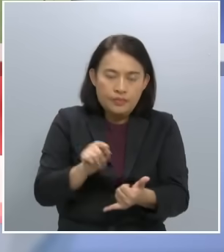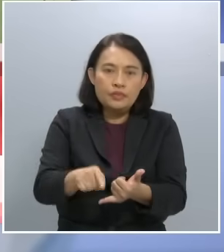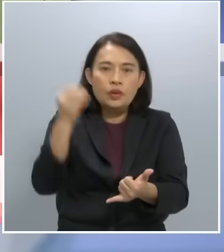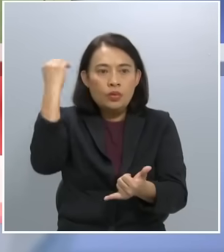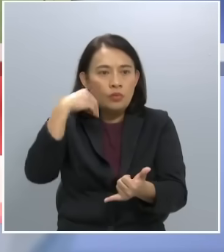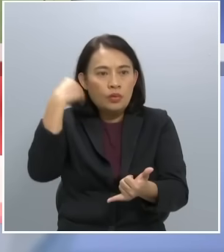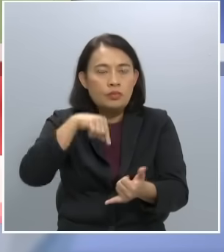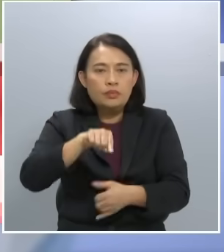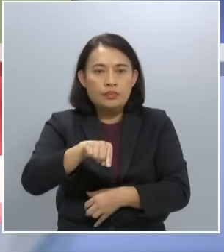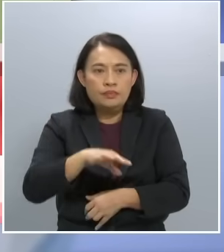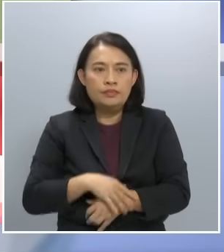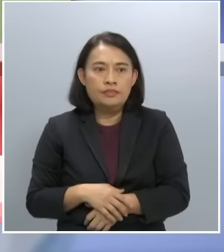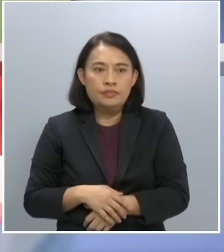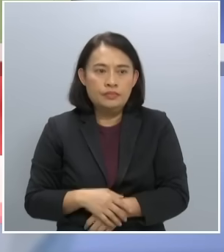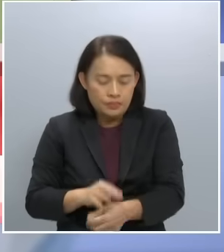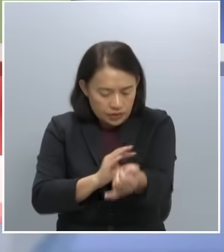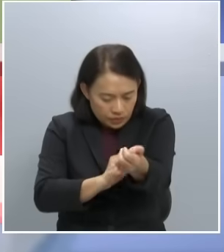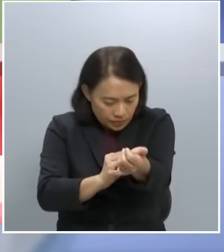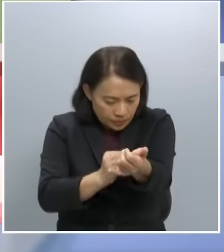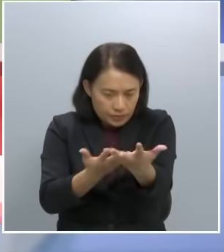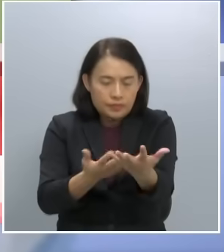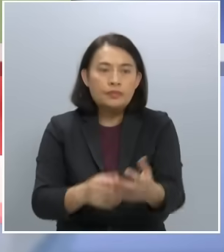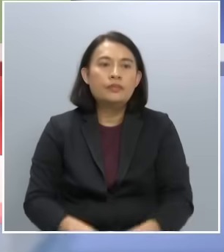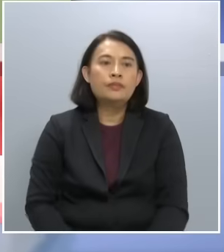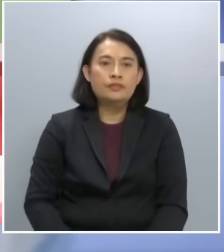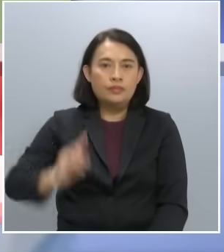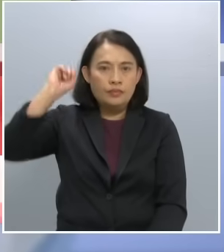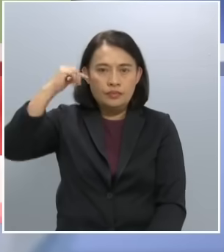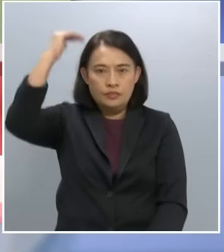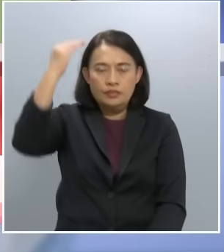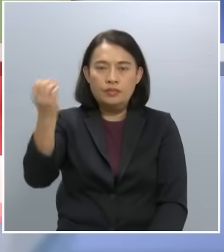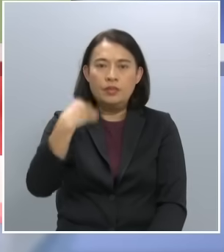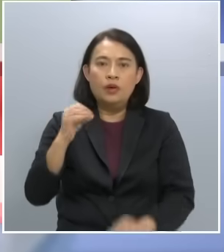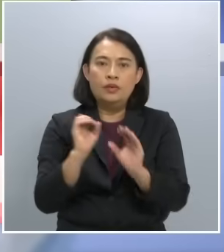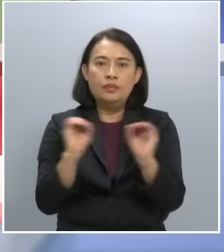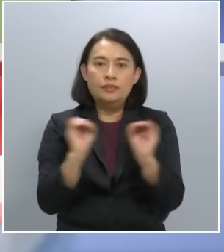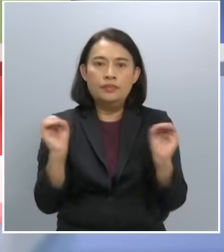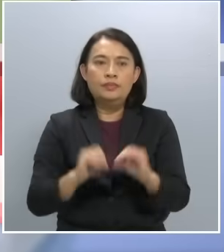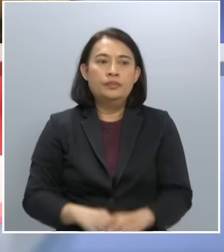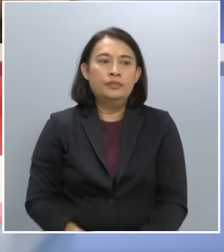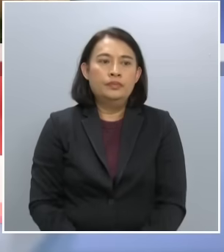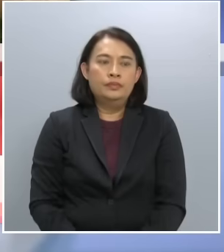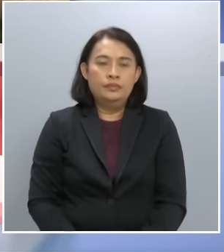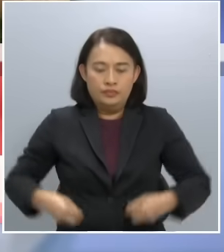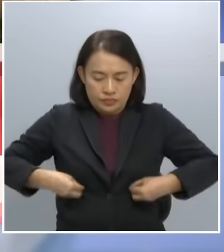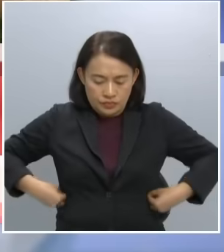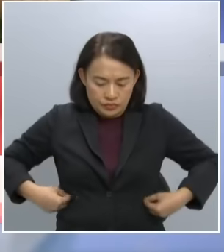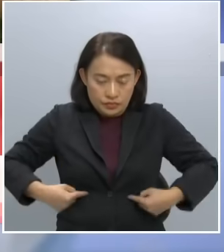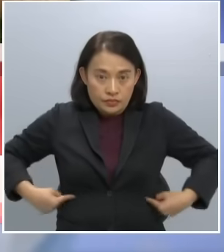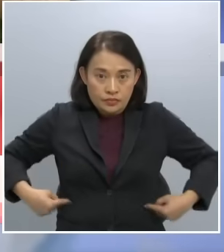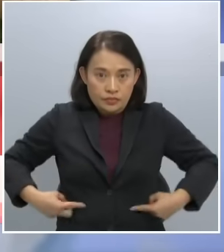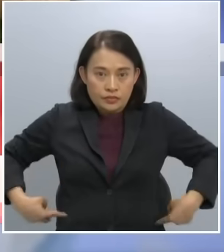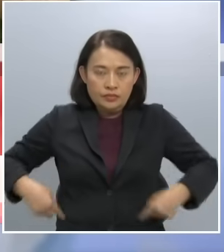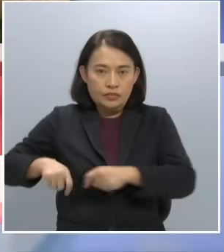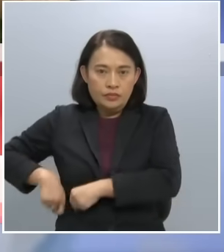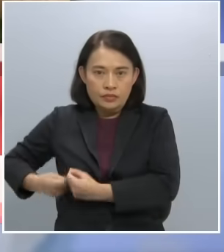กับเพิ่งจะจางหายไปบ้างอะไอย่างเงี้ยค่ะแต่พี่สาวก็ไม่เคยบอกให้เรารู้รับรู้ในตรงนี้คือซีกโครงเซเรมาหักตั้งหลาย